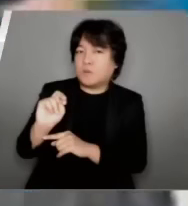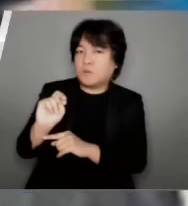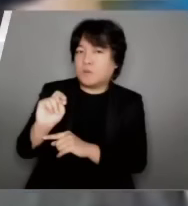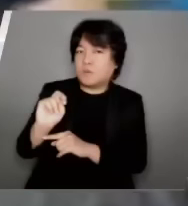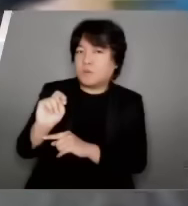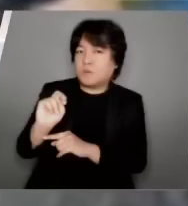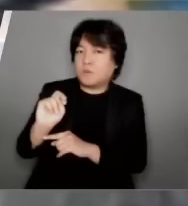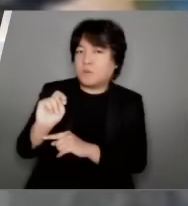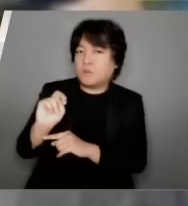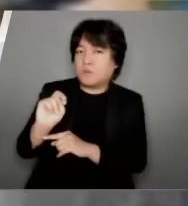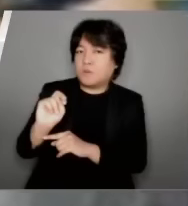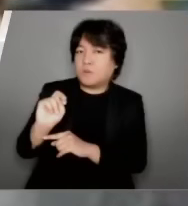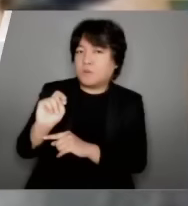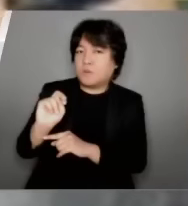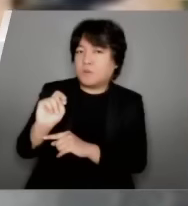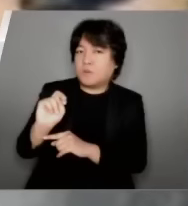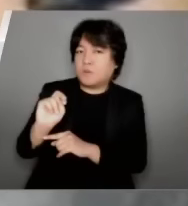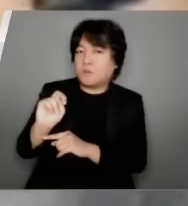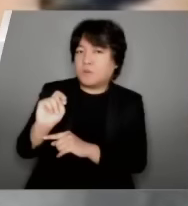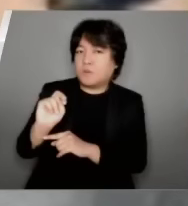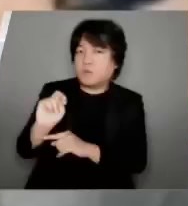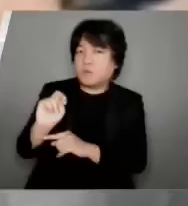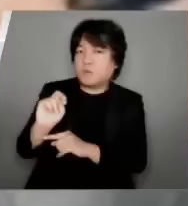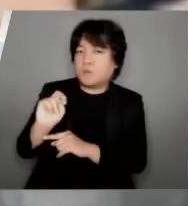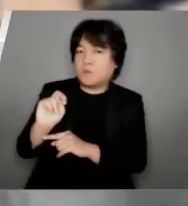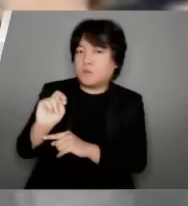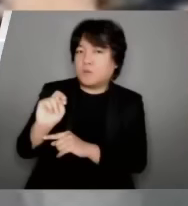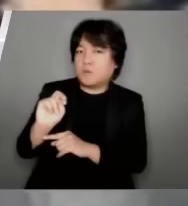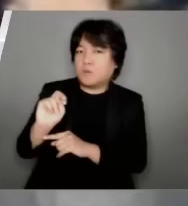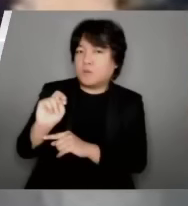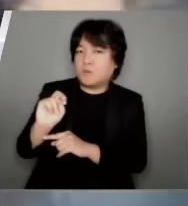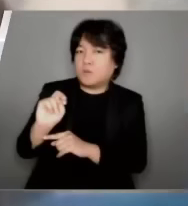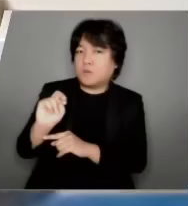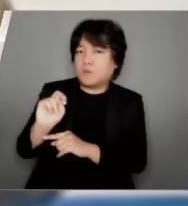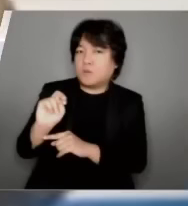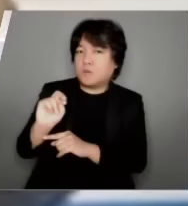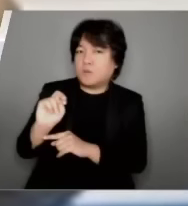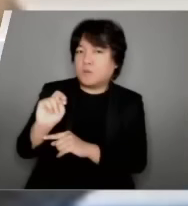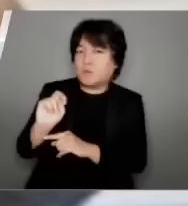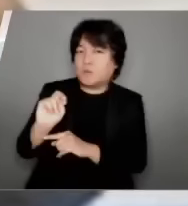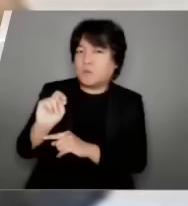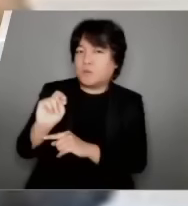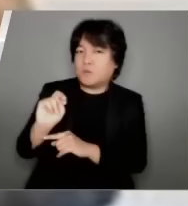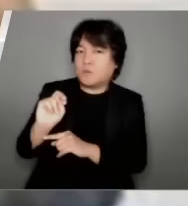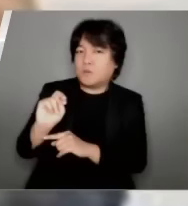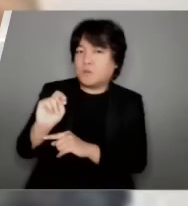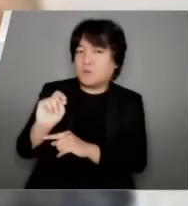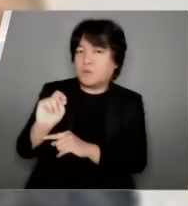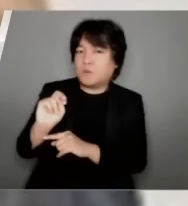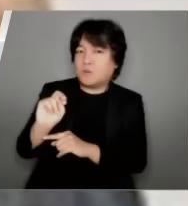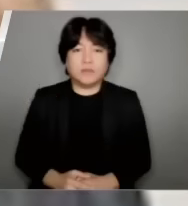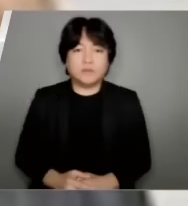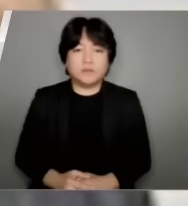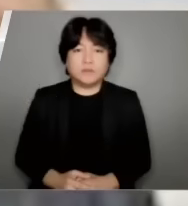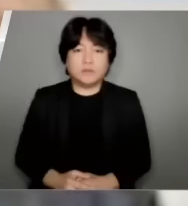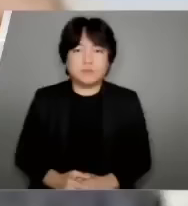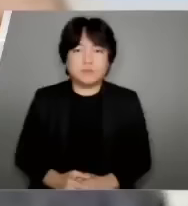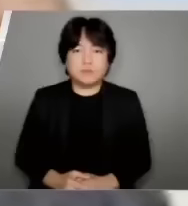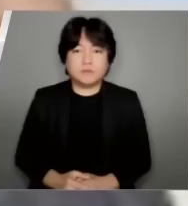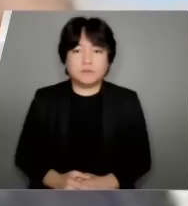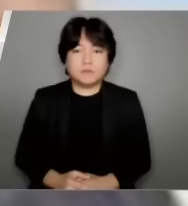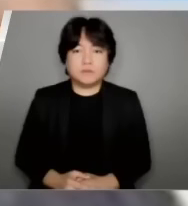kusuriya ng Indonesian authorities. Ganap na 6 PM sila kinuha ng Indonesian authorities sa Batam Center kung saan aalis na